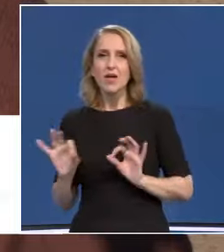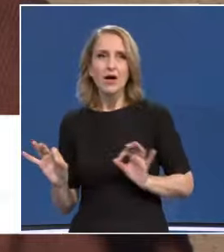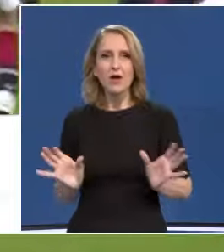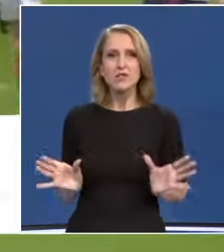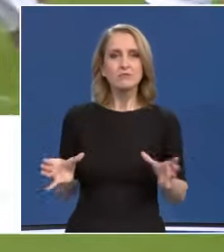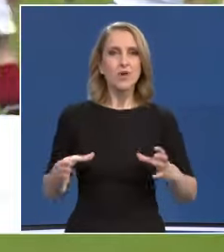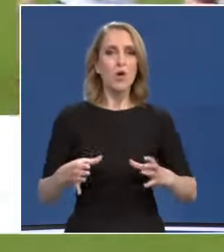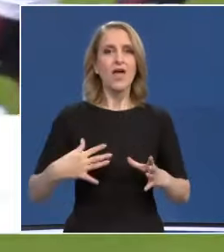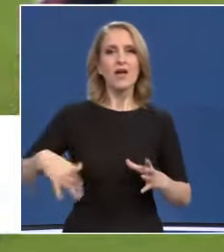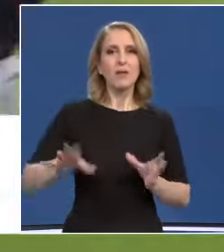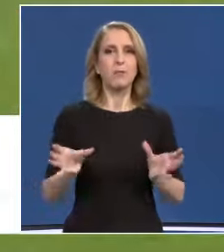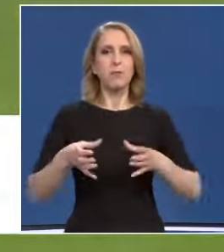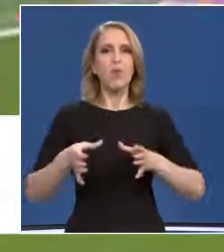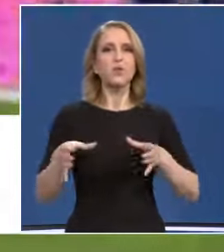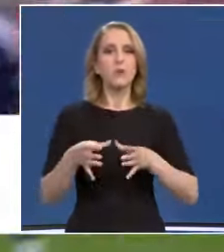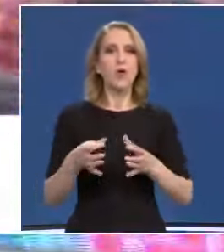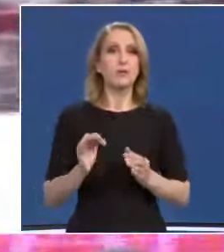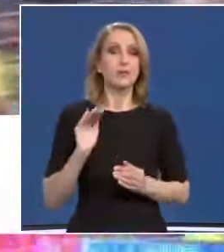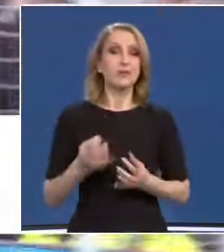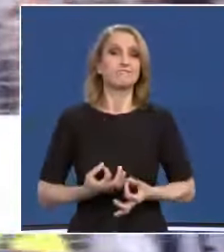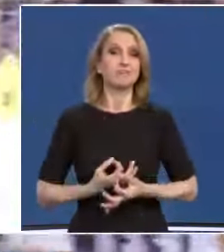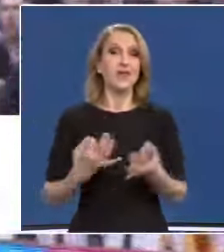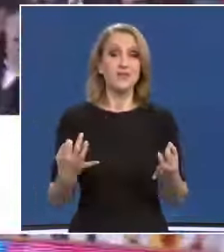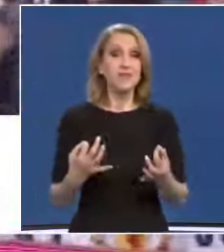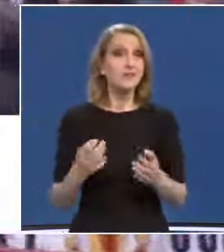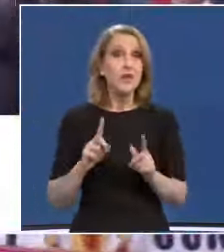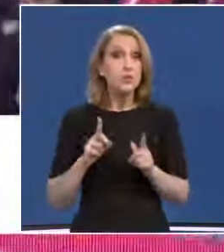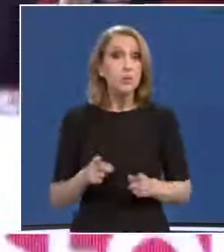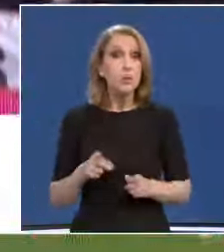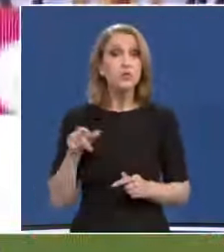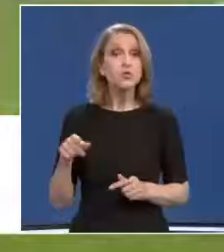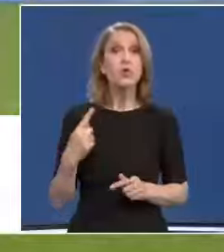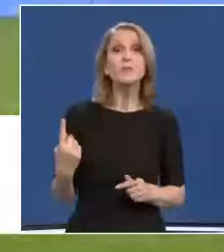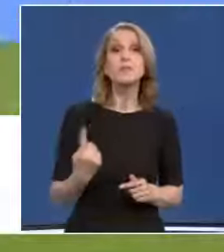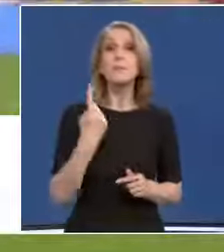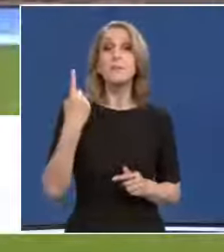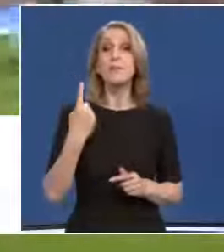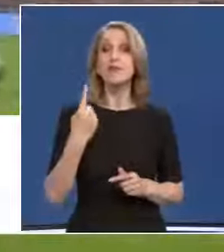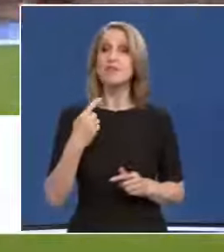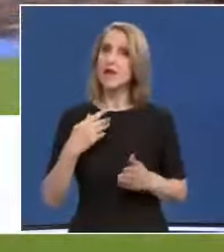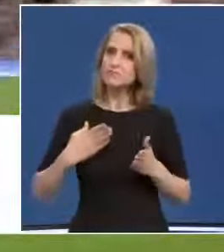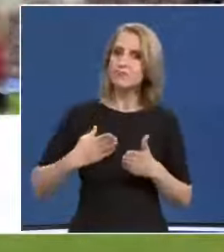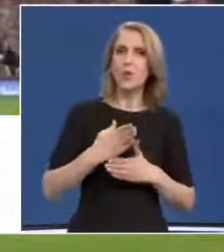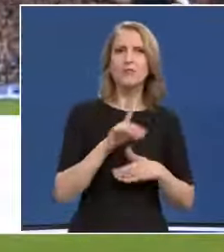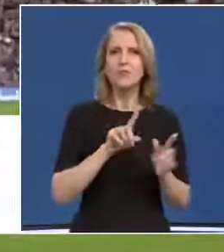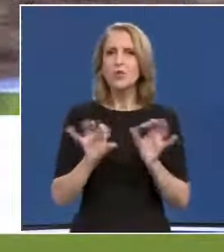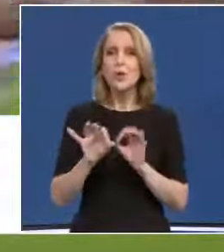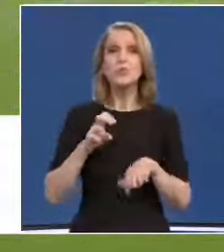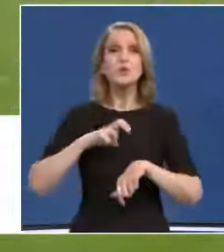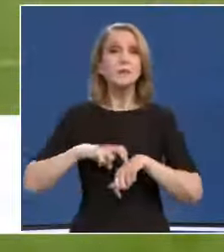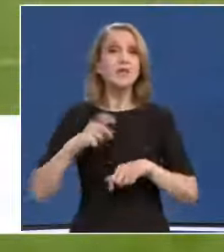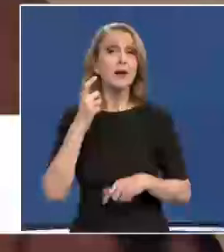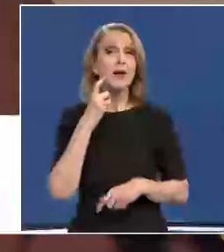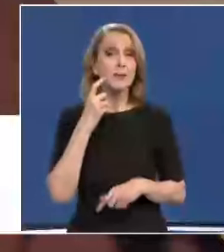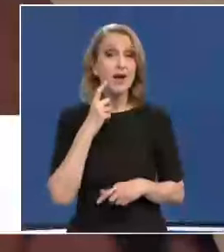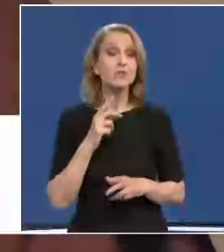да е ефективен. Но възможно ли е Груев да се превърне в първия българин след Димитър Бербатов с пробив във Висшата лига? Аз много се надявам